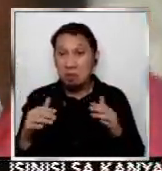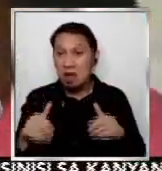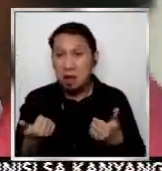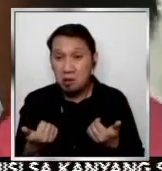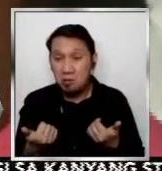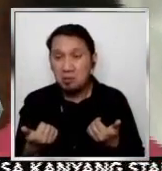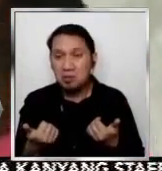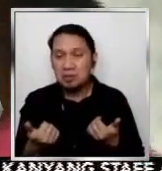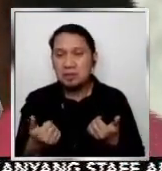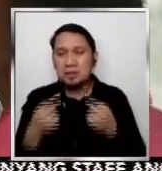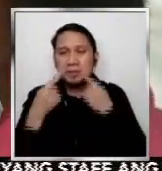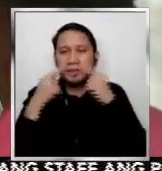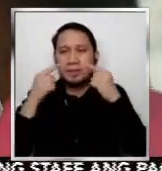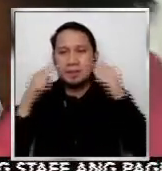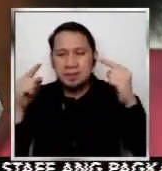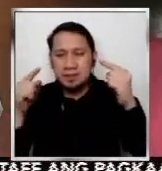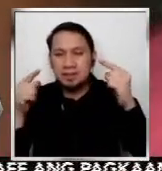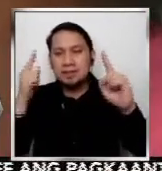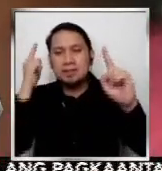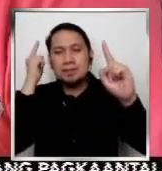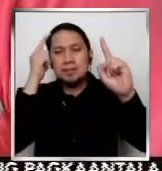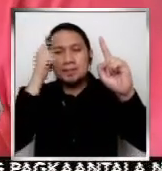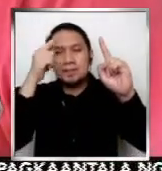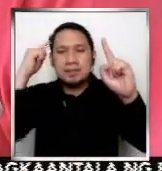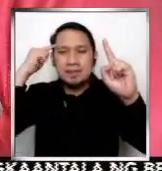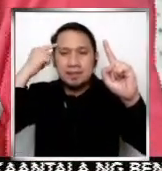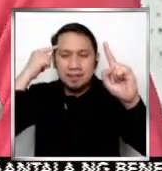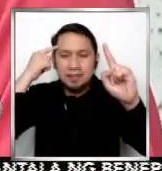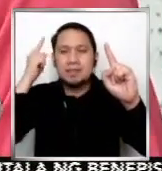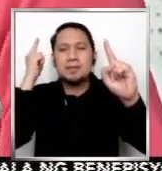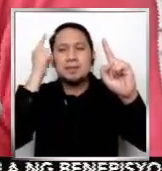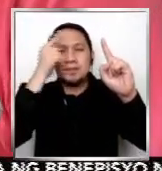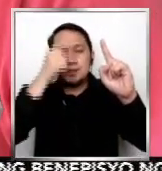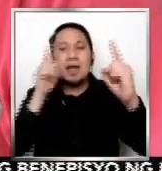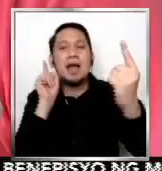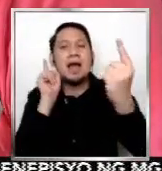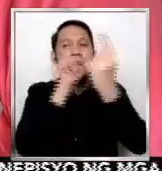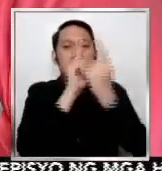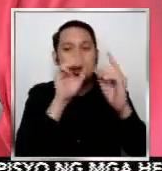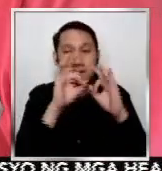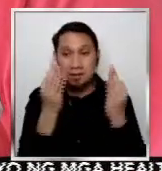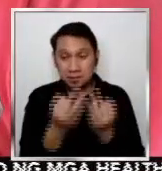pag-asang magkikita na uli sila ng kanyang pamilya. Pag tumatawag sa akin mga anak ko,